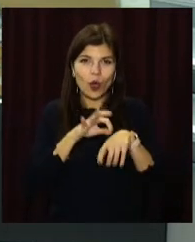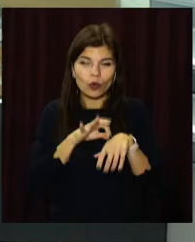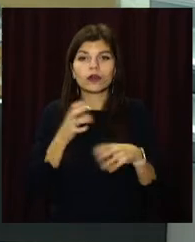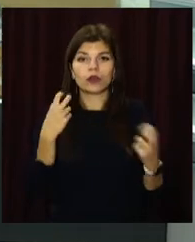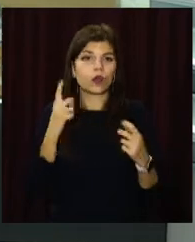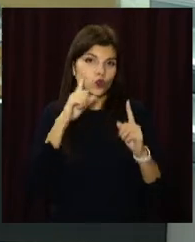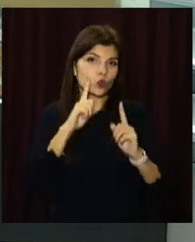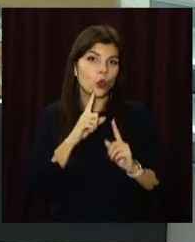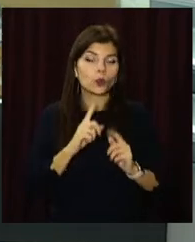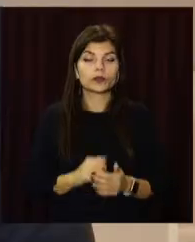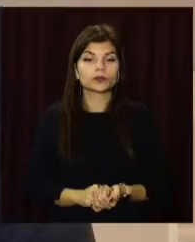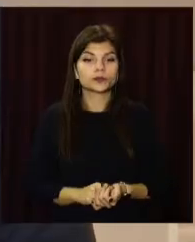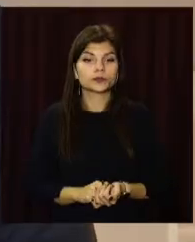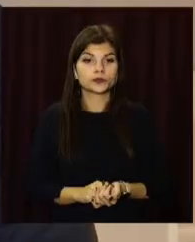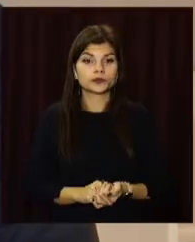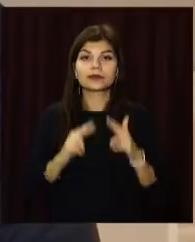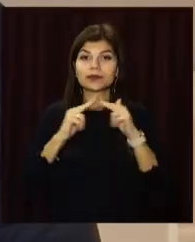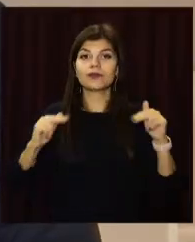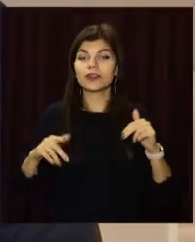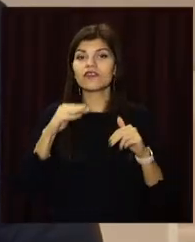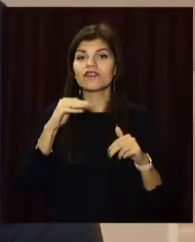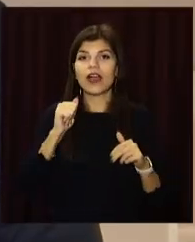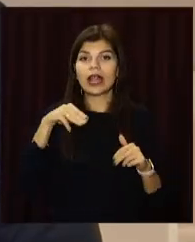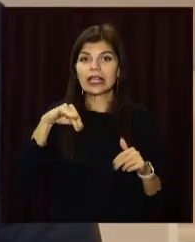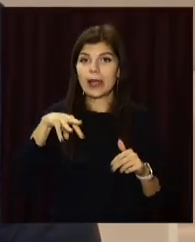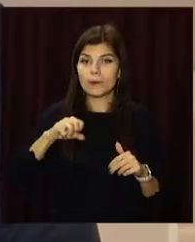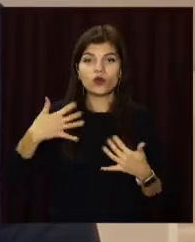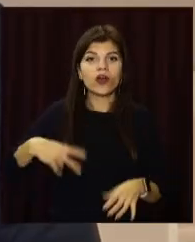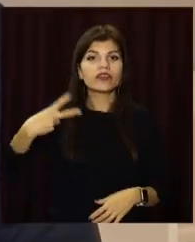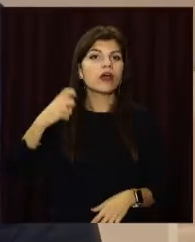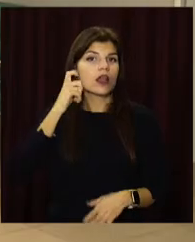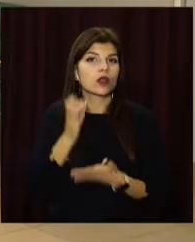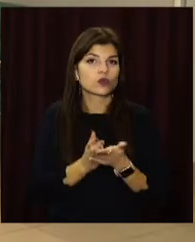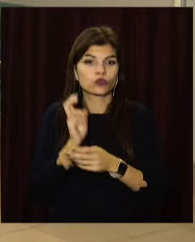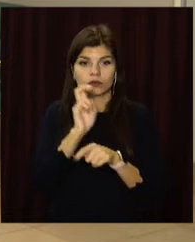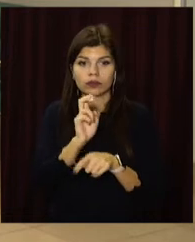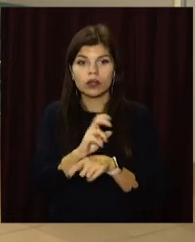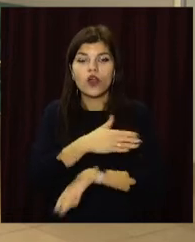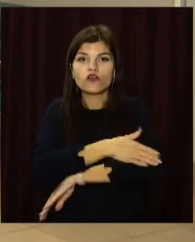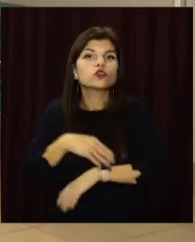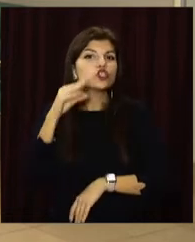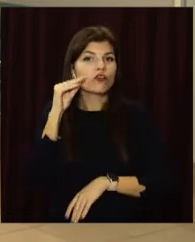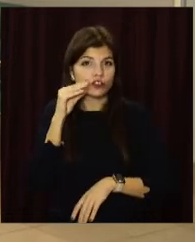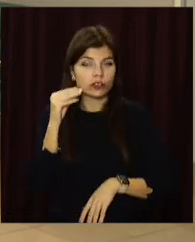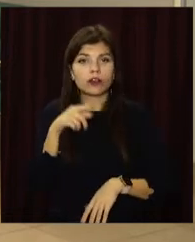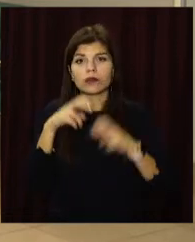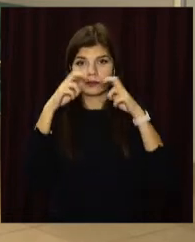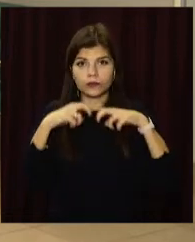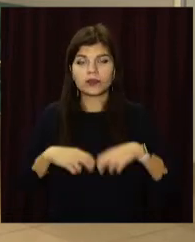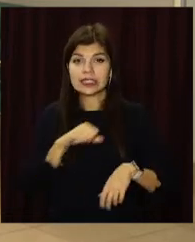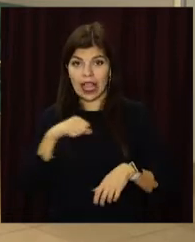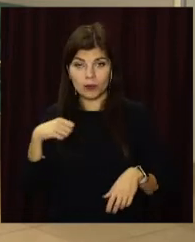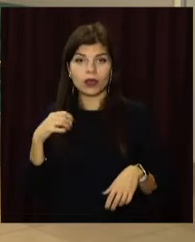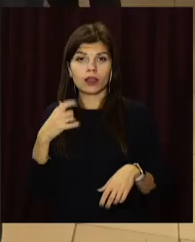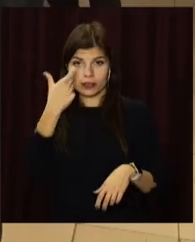Вікторія Вахрушина. Дніпрянка Фатіма вже 20 років звертається до амбулаторії, що на вулиці Шевченка. Обстежується і сама,